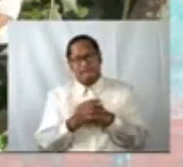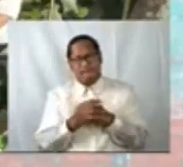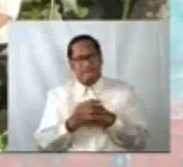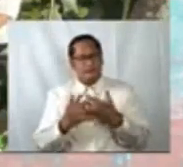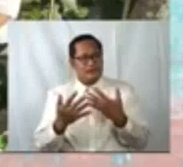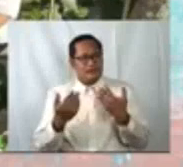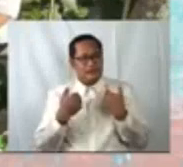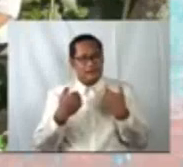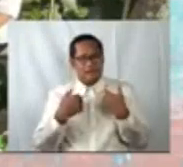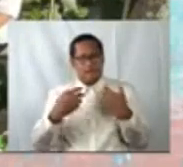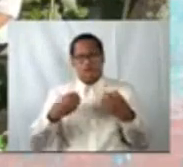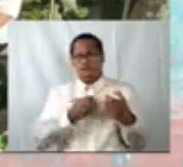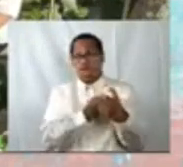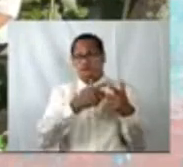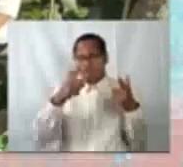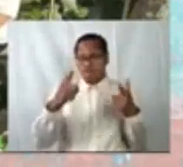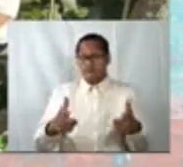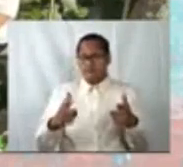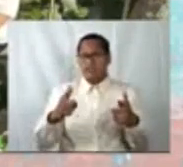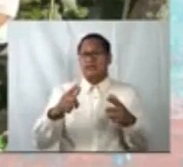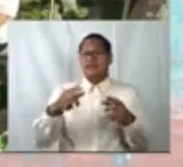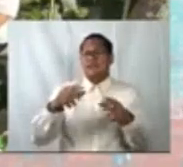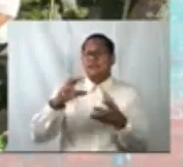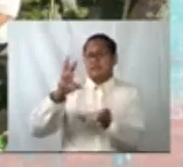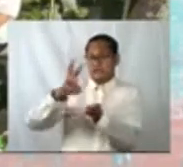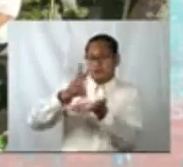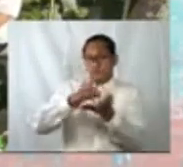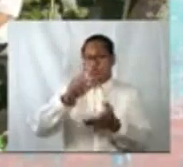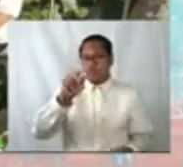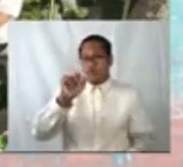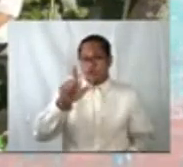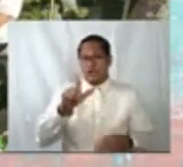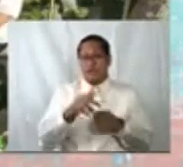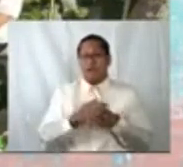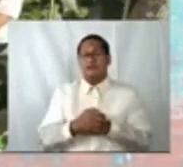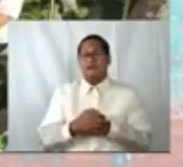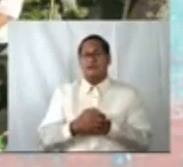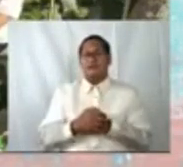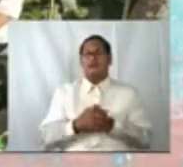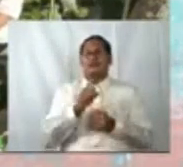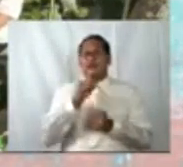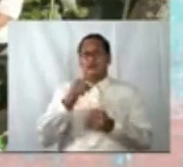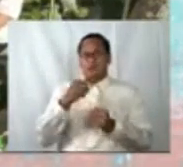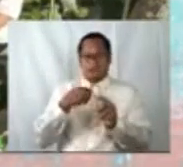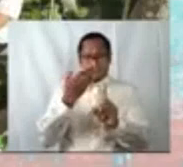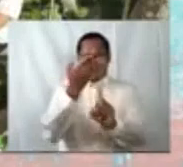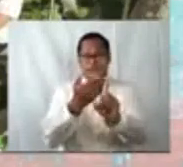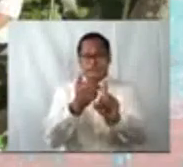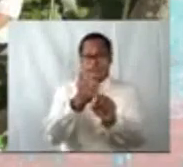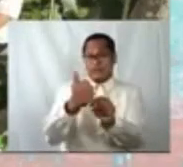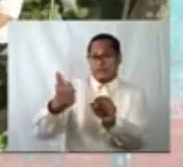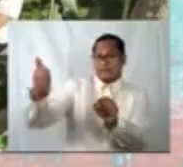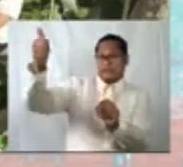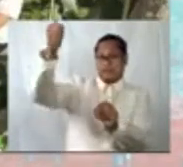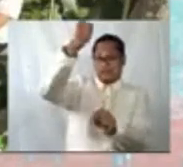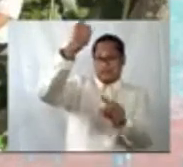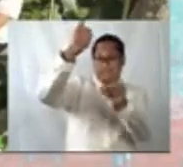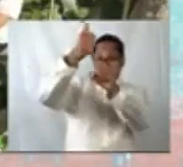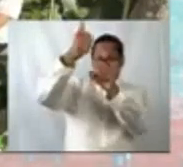magkakaroon siya ng mga opisyal na lokal. Yan. So siya yung may kataas-taasang sanggunian. Yan